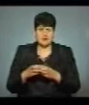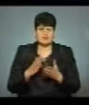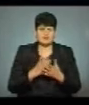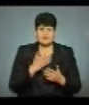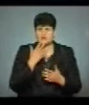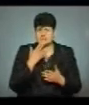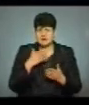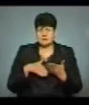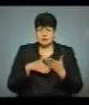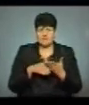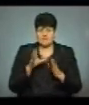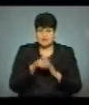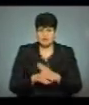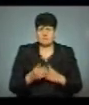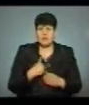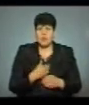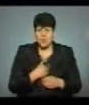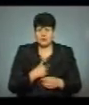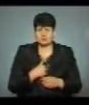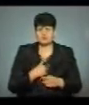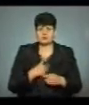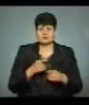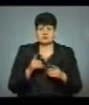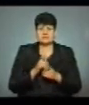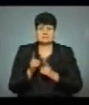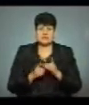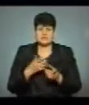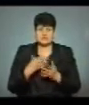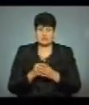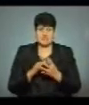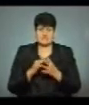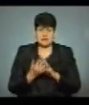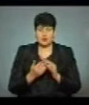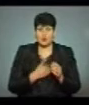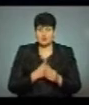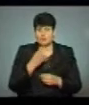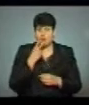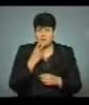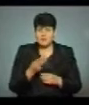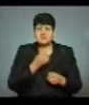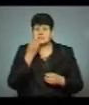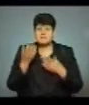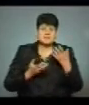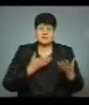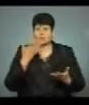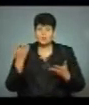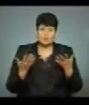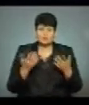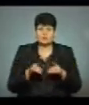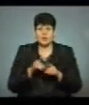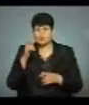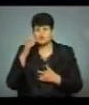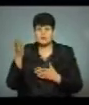іноземних інвестицій вкладають. Ми хочемо того, ми хочемо змінити своє село. Хочемо побачити цвітущим, так як цвіте